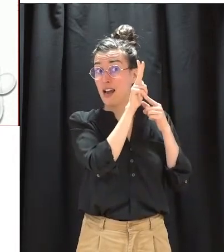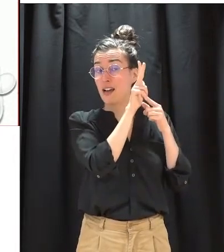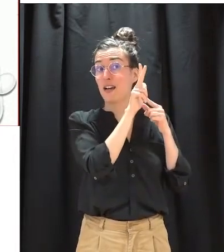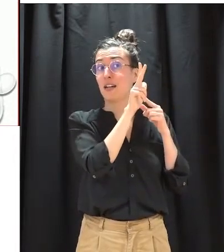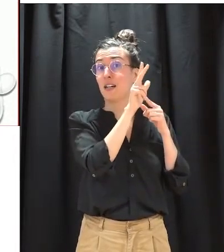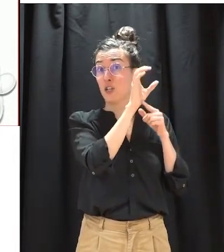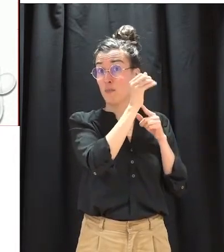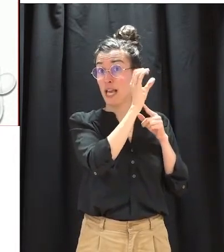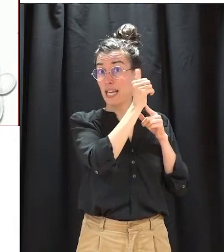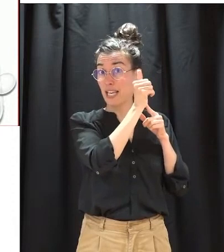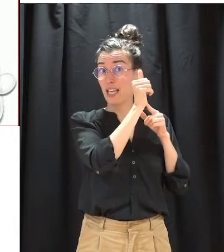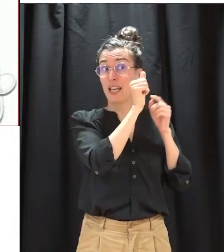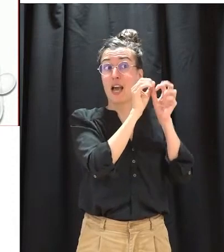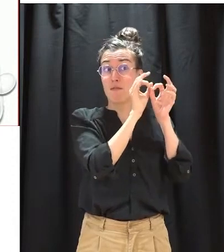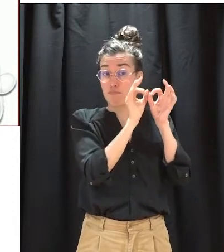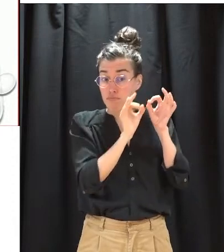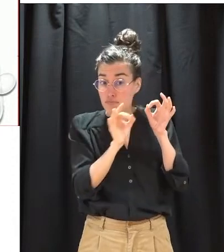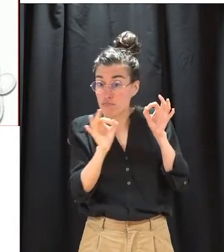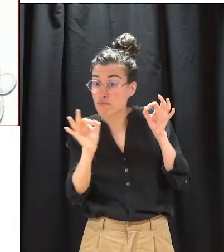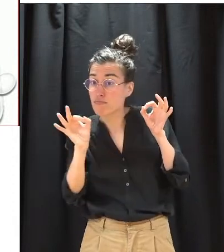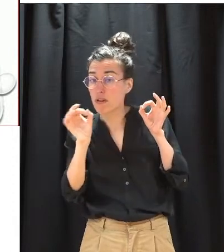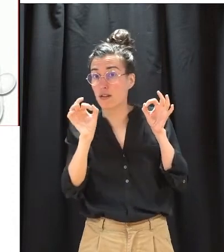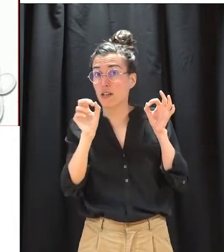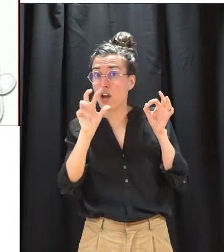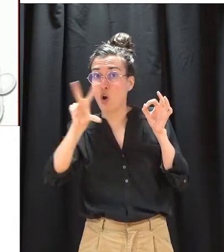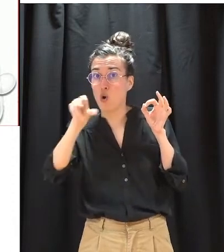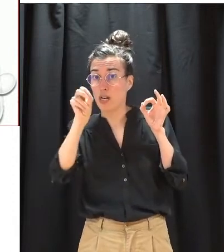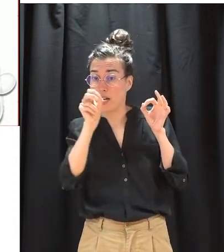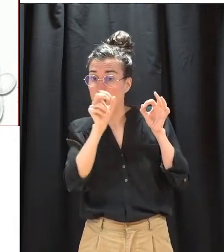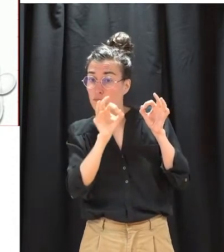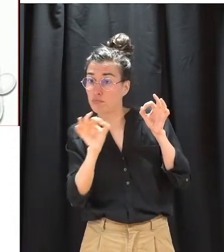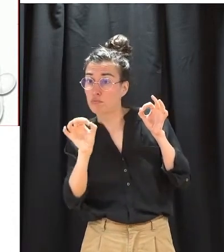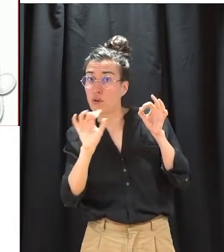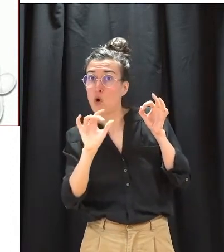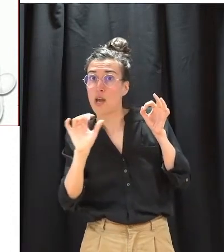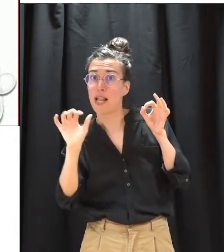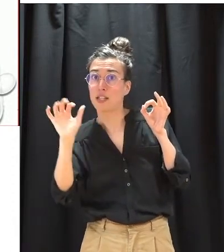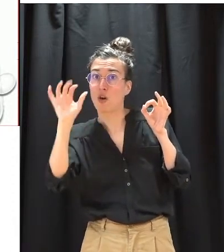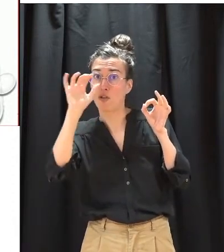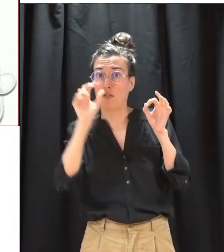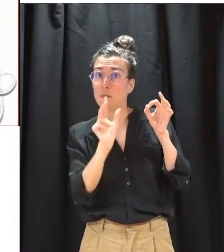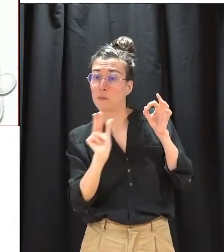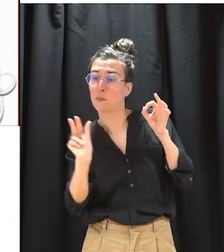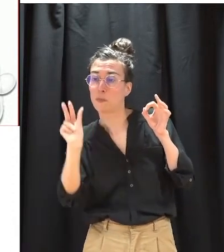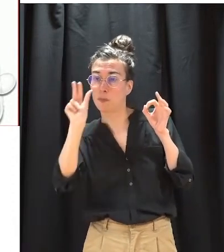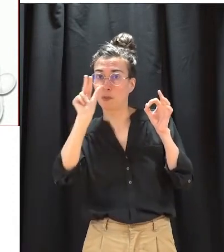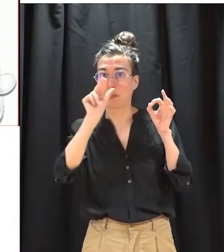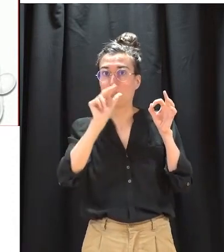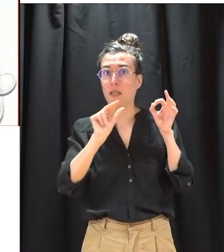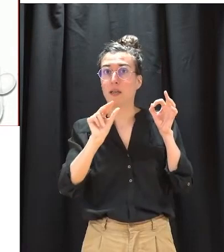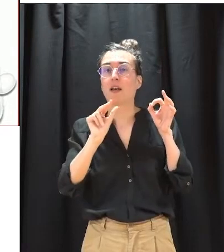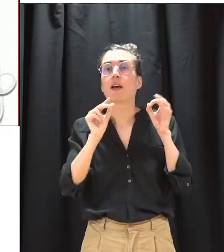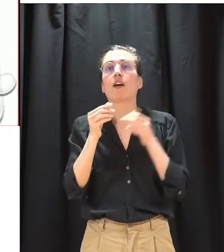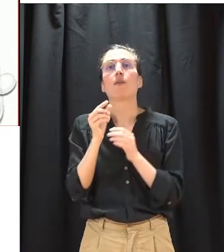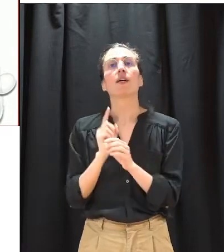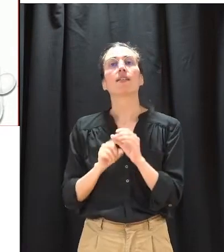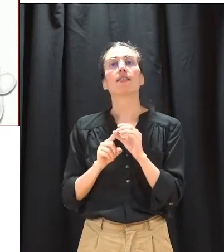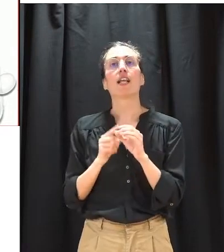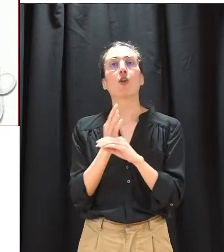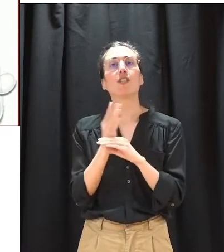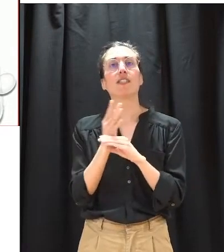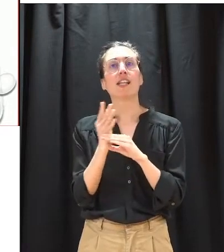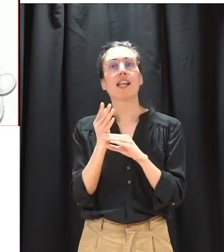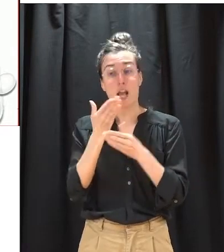rampe d'électrodes au niveau de la cochlée. Et ces électrodes qui vont remplacer en fait le rôle des cellules ciliées qui, elles,